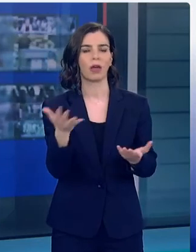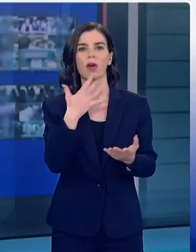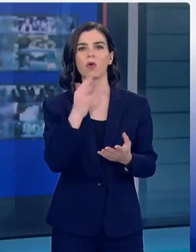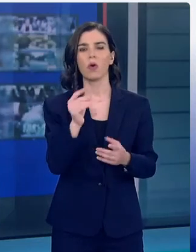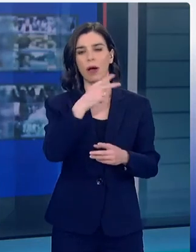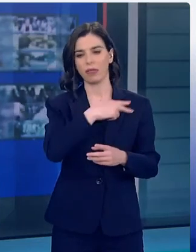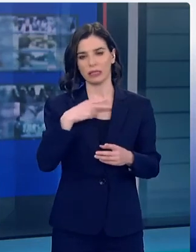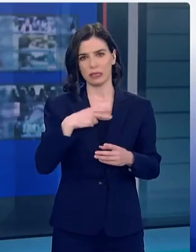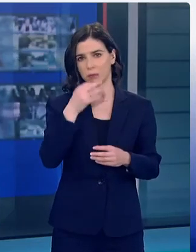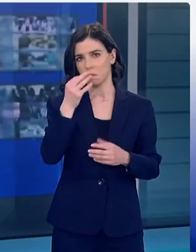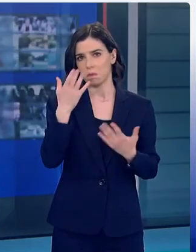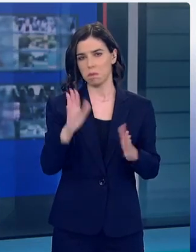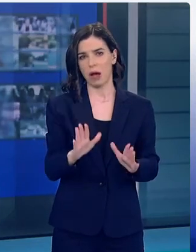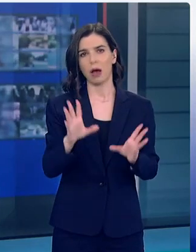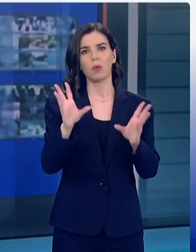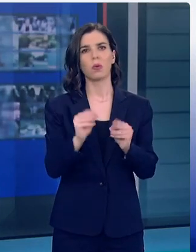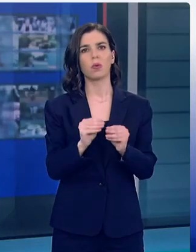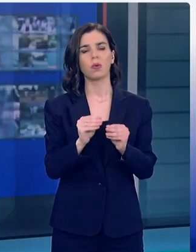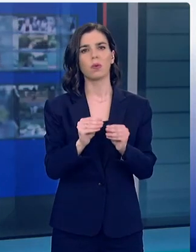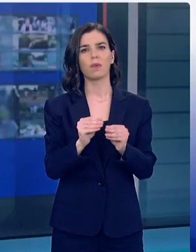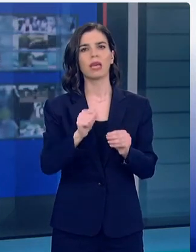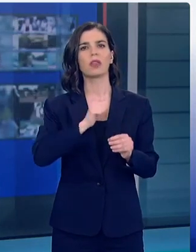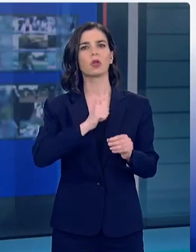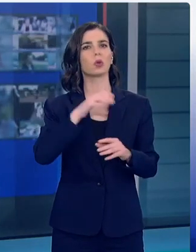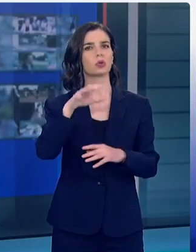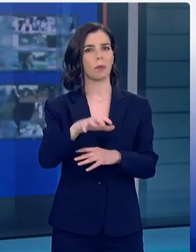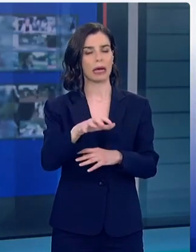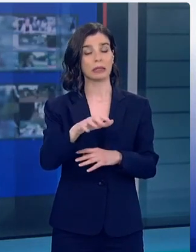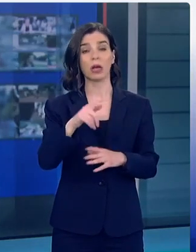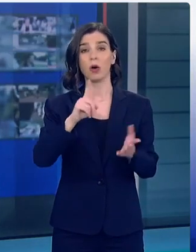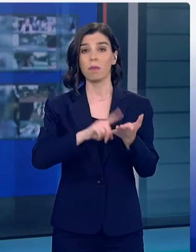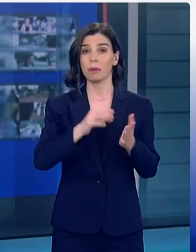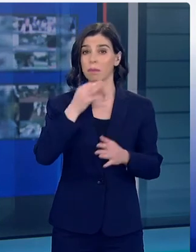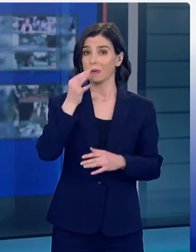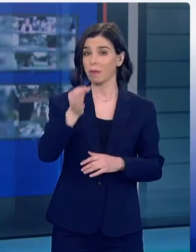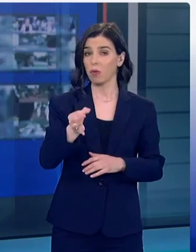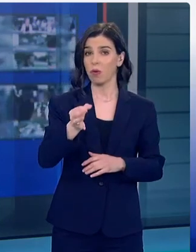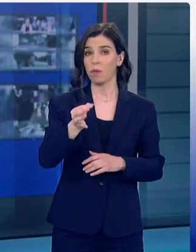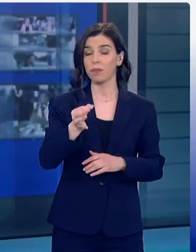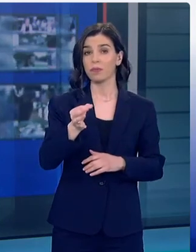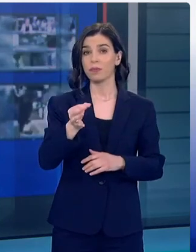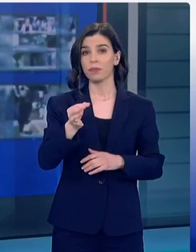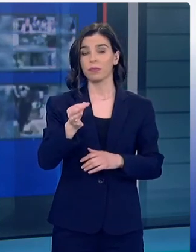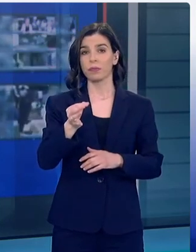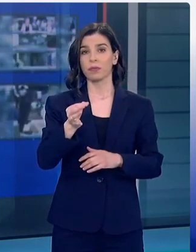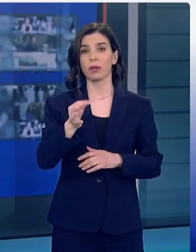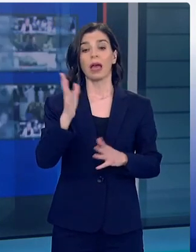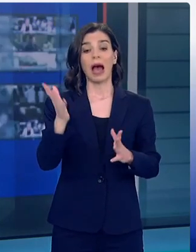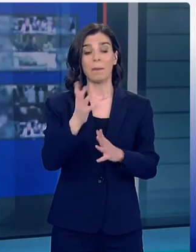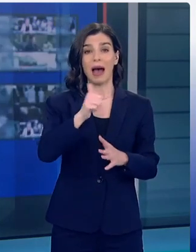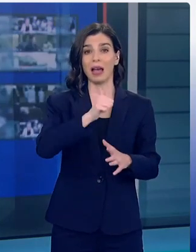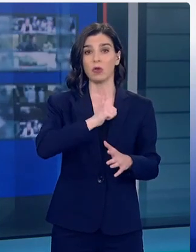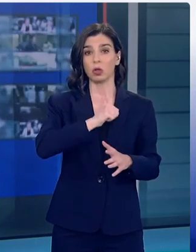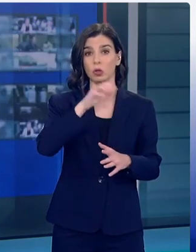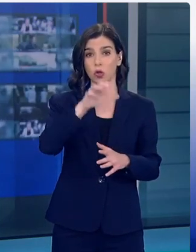αναφέρθηκε ο καθηγητής στην συνεισφορά του ιδιωτικού τομέα, να τονίσω για μία ακόμη φορά ότι εφόσον ο ιδιωτικός